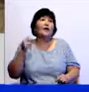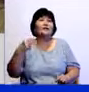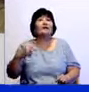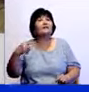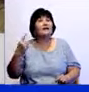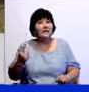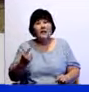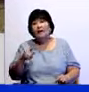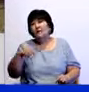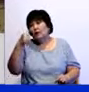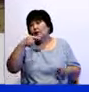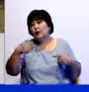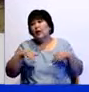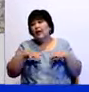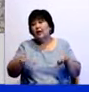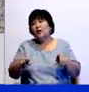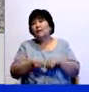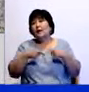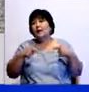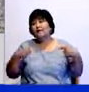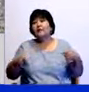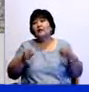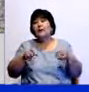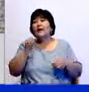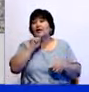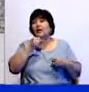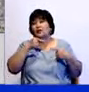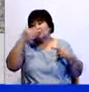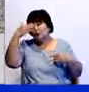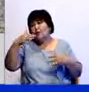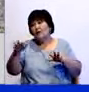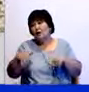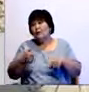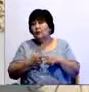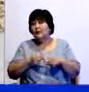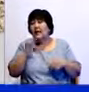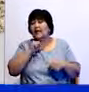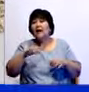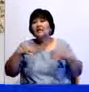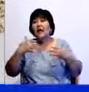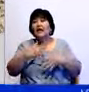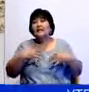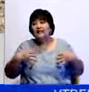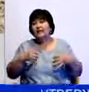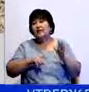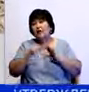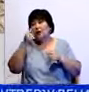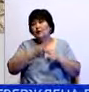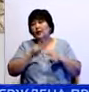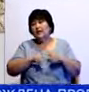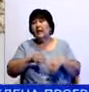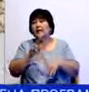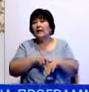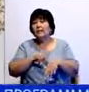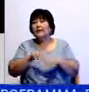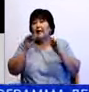что касается другого распространенного вида преступлений краж чужого имущества в том числе краж скота с начала года по данным полиции